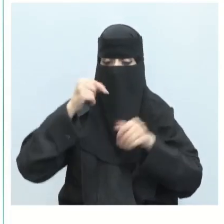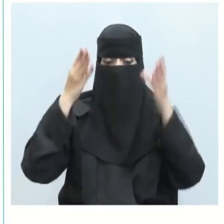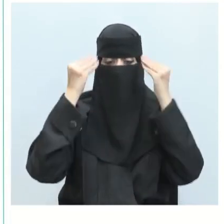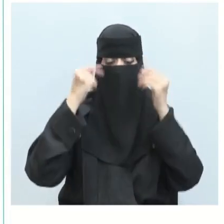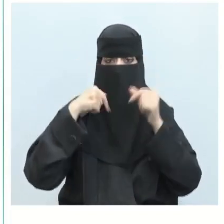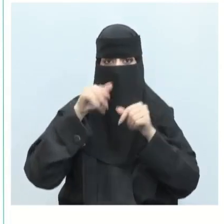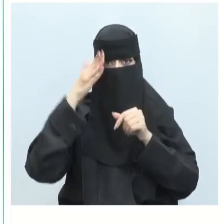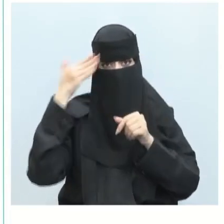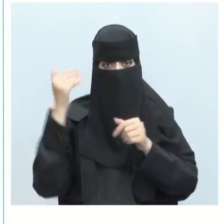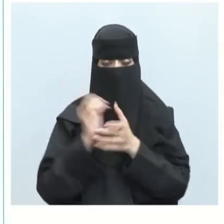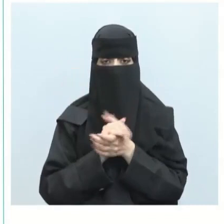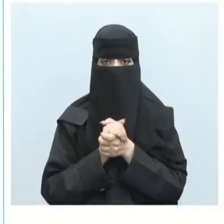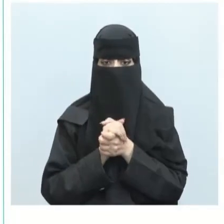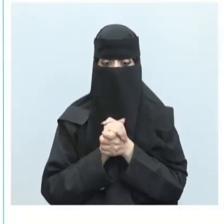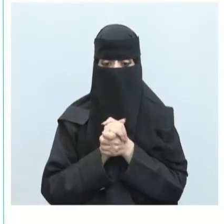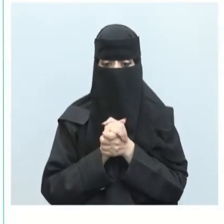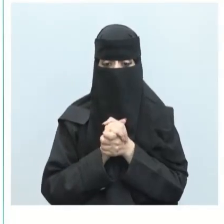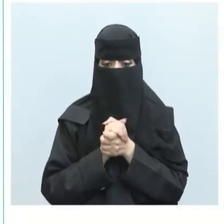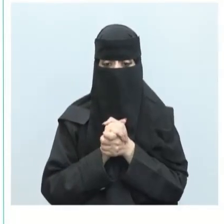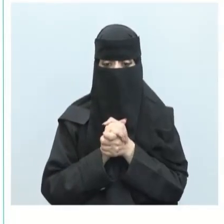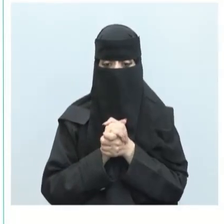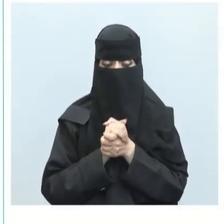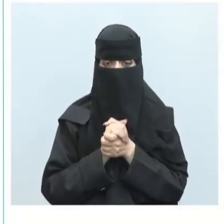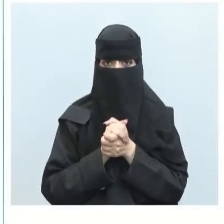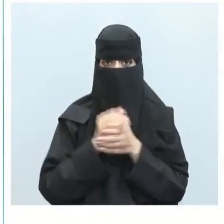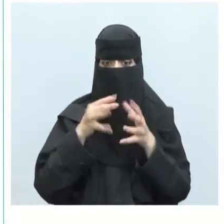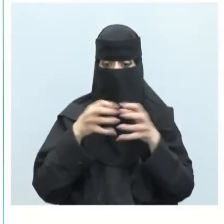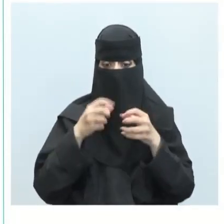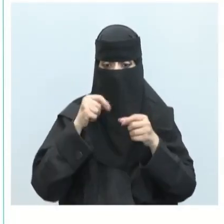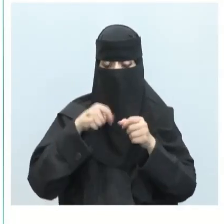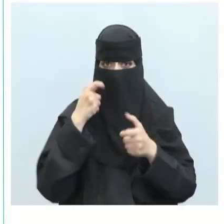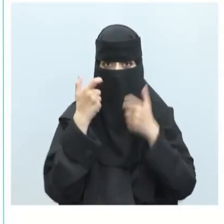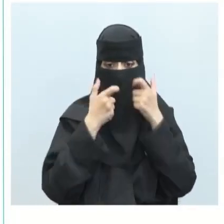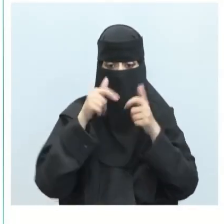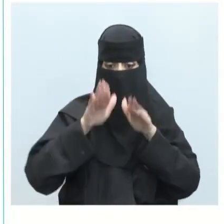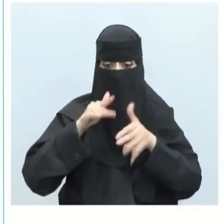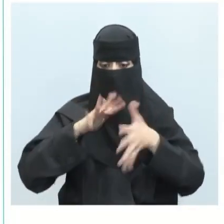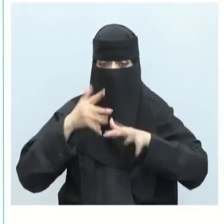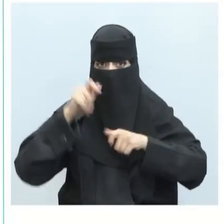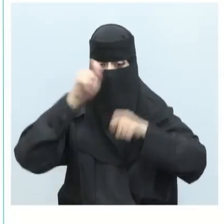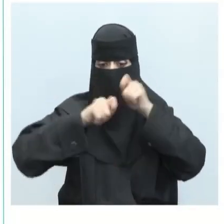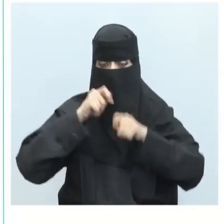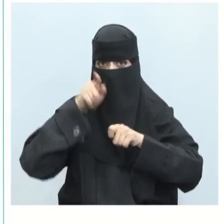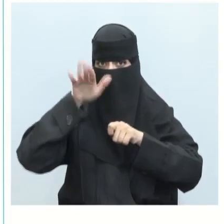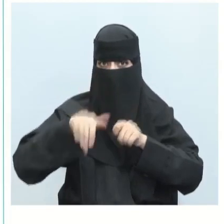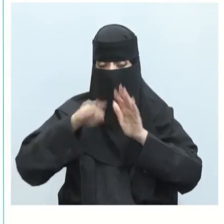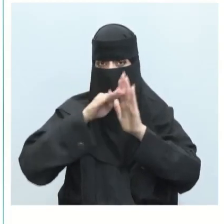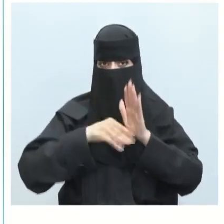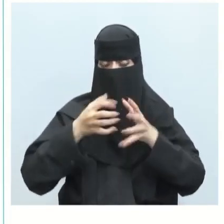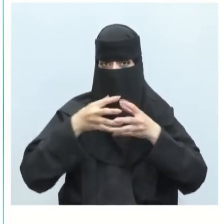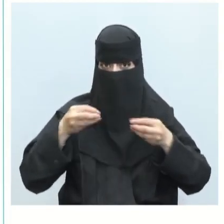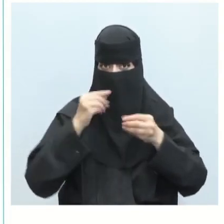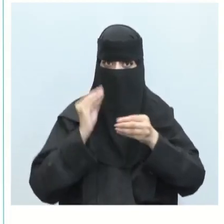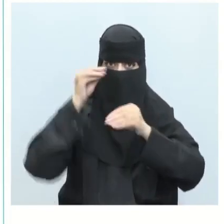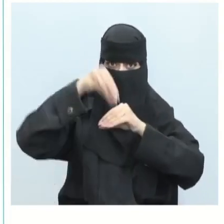معلومات الخبير تحليل فحص واير شارك يمكن اخدام هذا البرنامج لتحليل